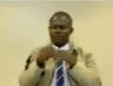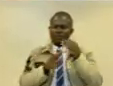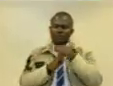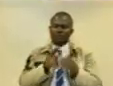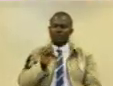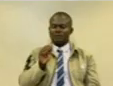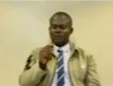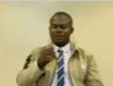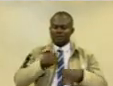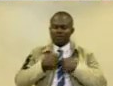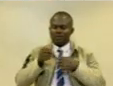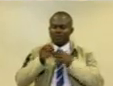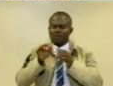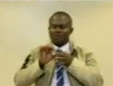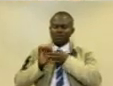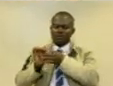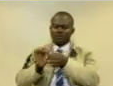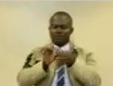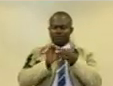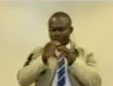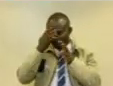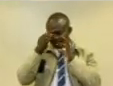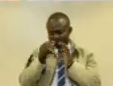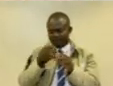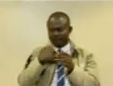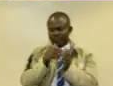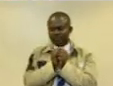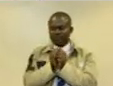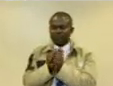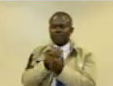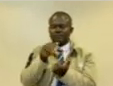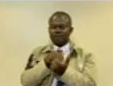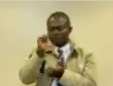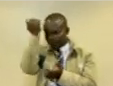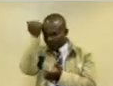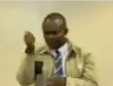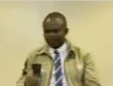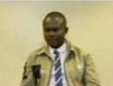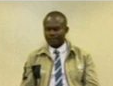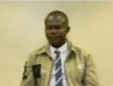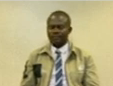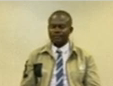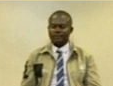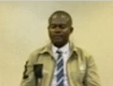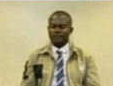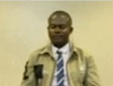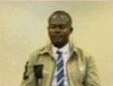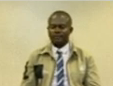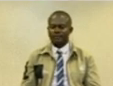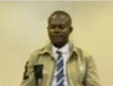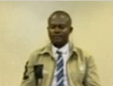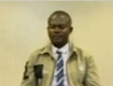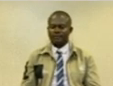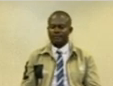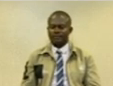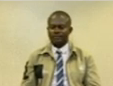Rwanda aragaruka kuri ubu bufatanye biyemeje kugirana n'ikigo cy'ubwishingizi Firstly, in 2019, because